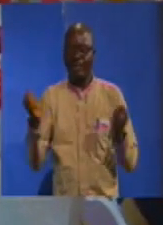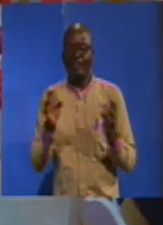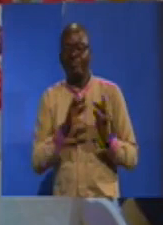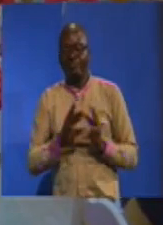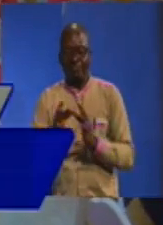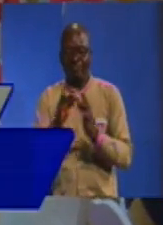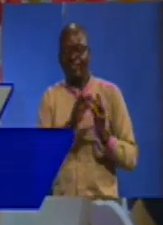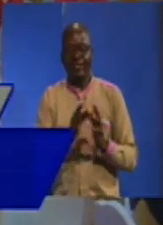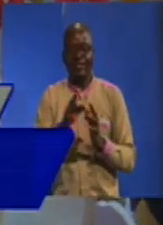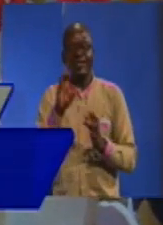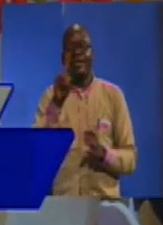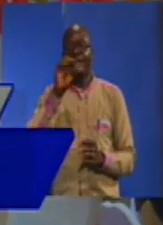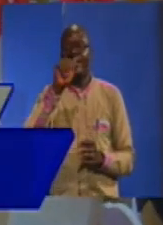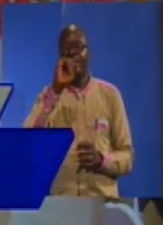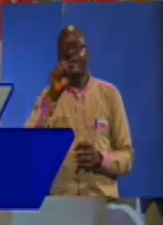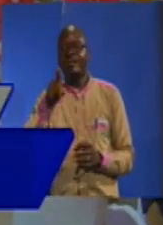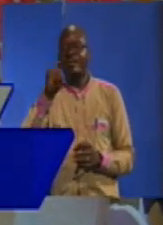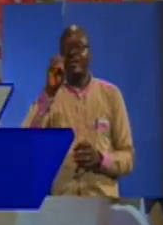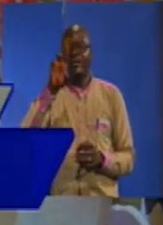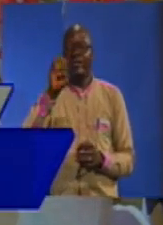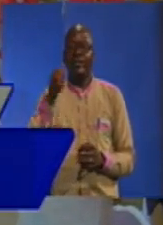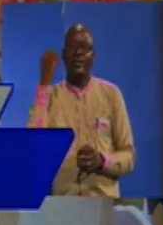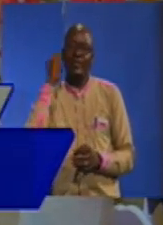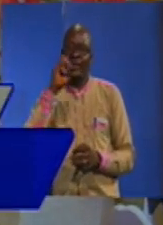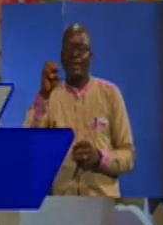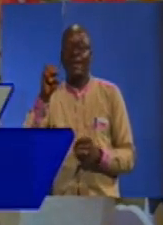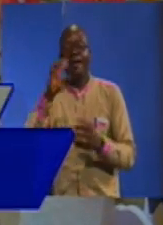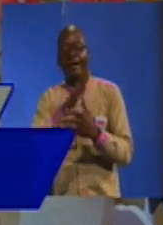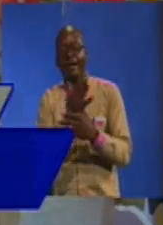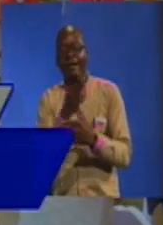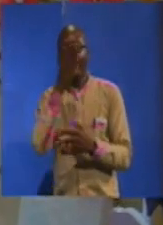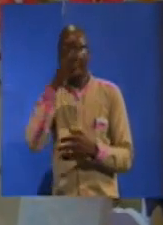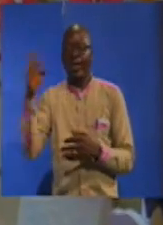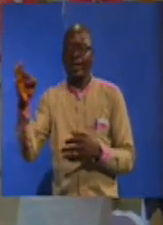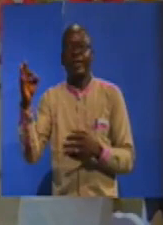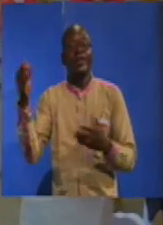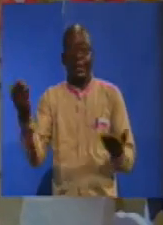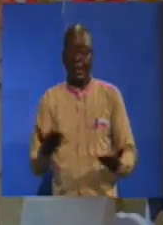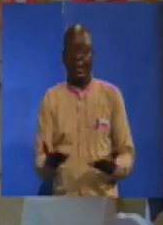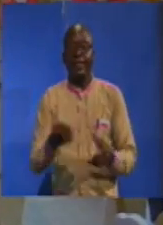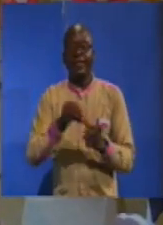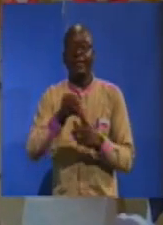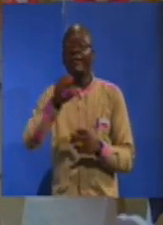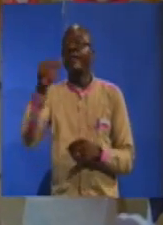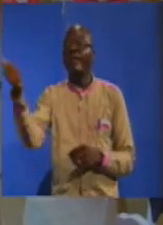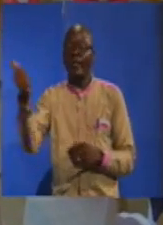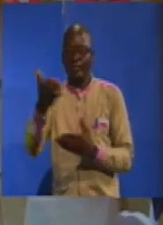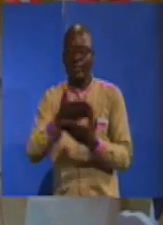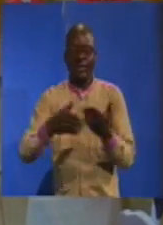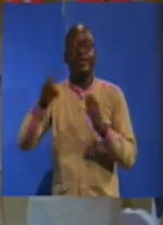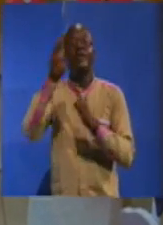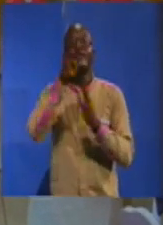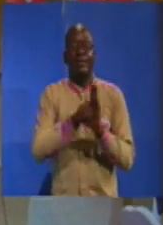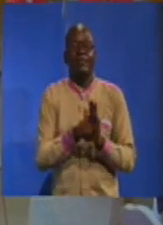qui est un lien entre les Burkinabés de l'extérieur et les Burkinabés d'ici. Ça permet également à la